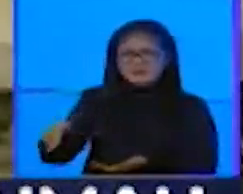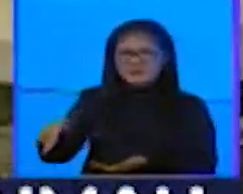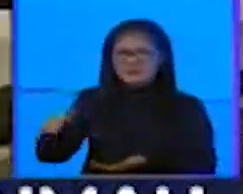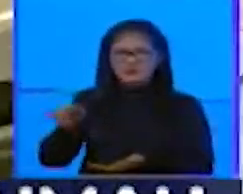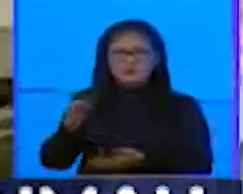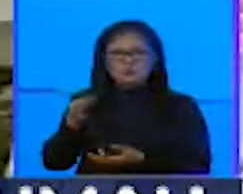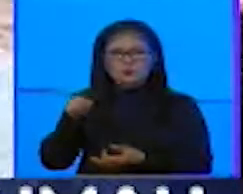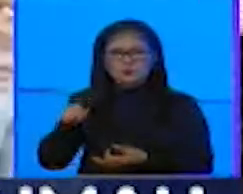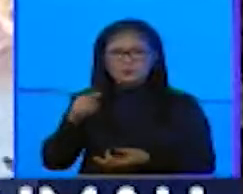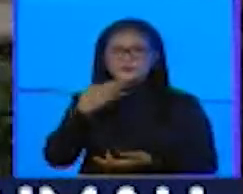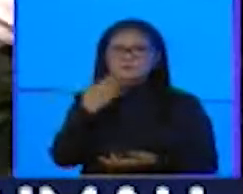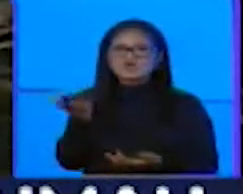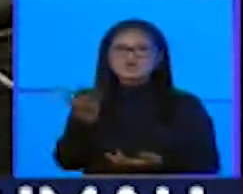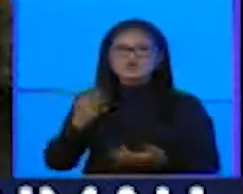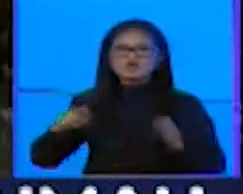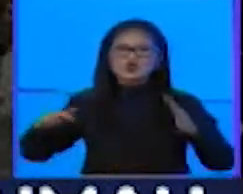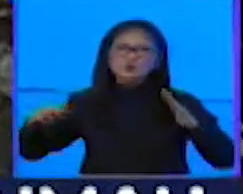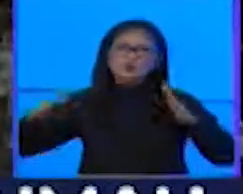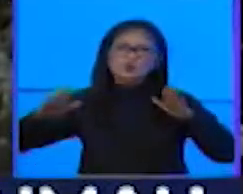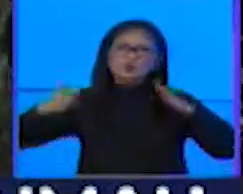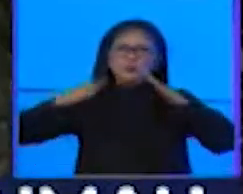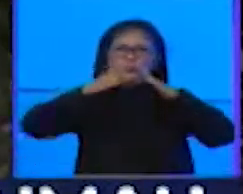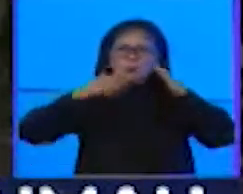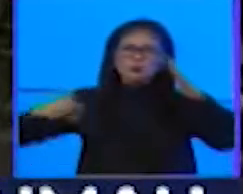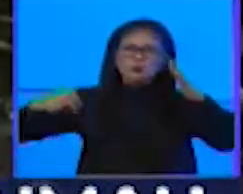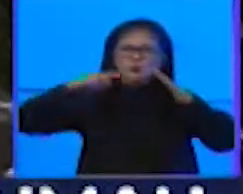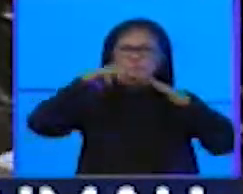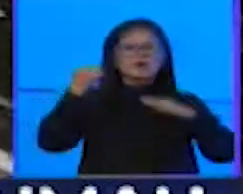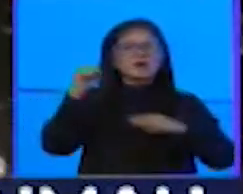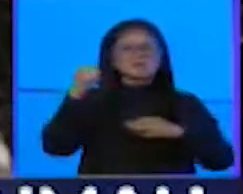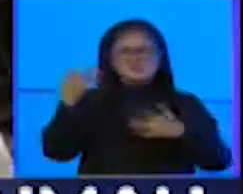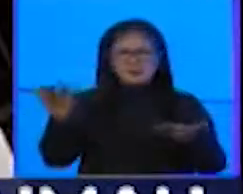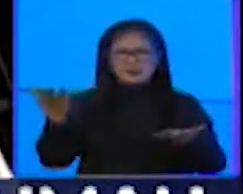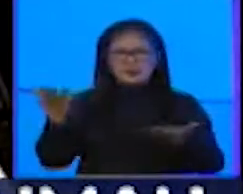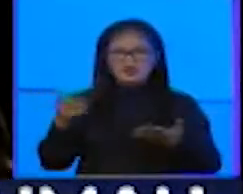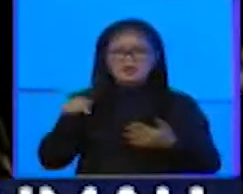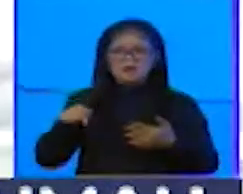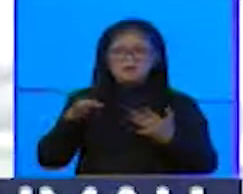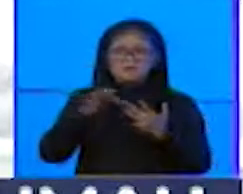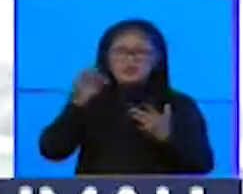pegunungan. Namun, pandemi COVID-19 memaksa mereka untuk tetap tinggal di rumah.